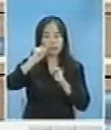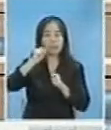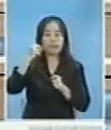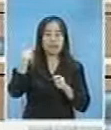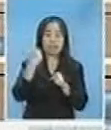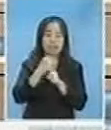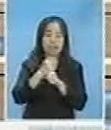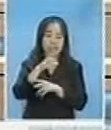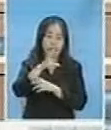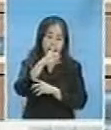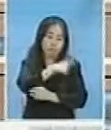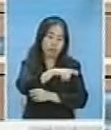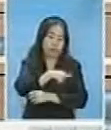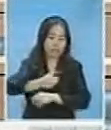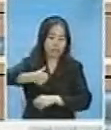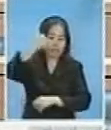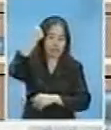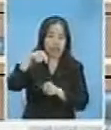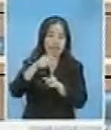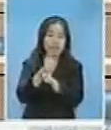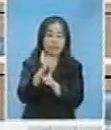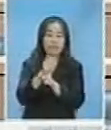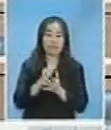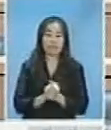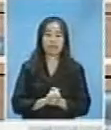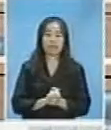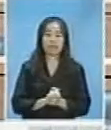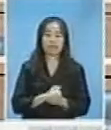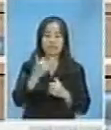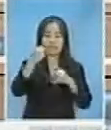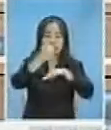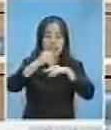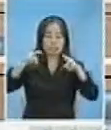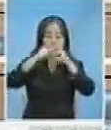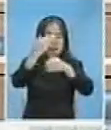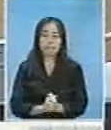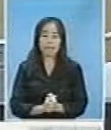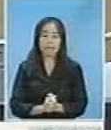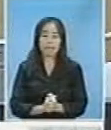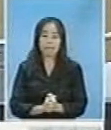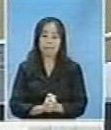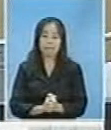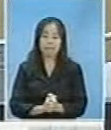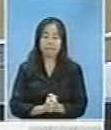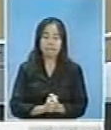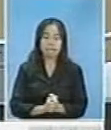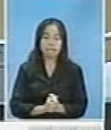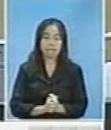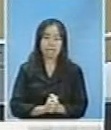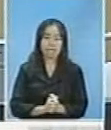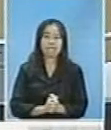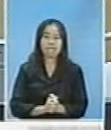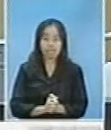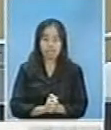ผลิตกุ้งขาวได้มากที่สุดในโลกนะครับท่านรัฐมนตรีพาณิชย์นั่งอยู่ตรงนี้นะครับ ผม น่าจะ ครับท่านชัยวุ